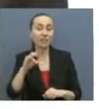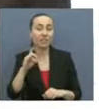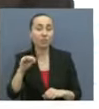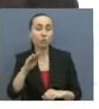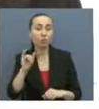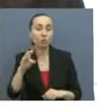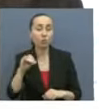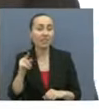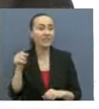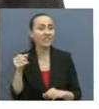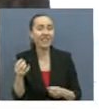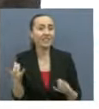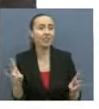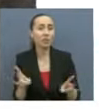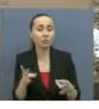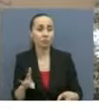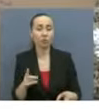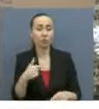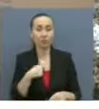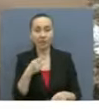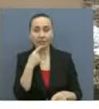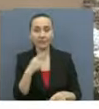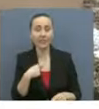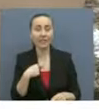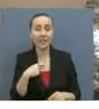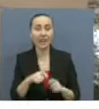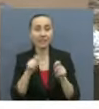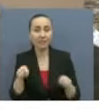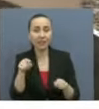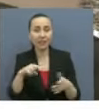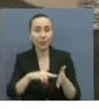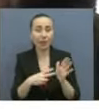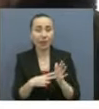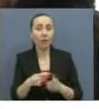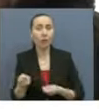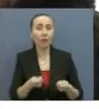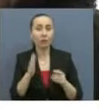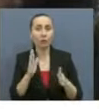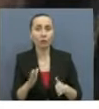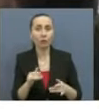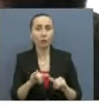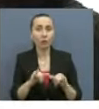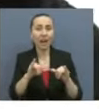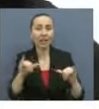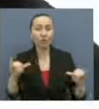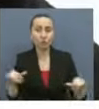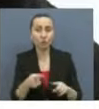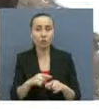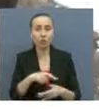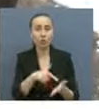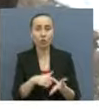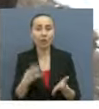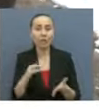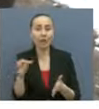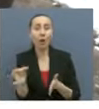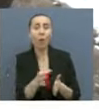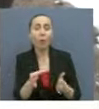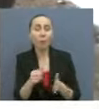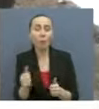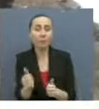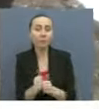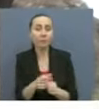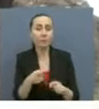ему подчеркивать не нужно. Создавая этот план, руководствовался только тем, что растущему городу необходим акцент на озере. По проекту